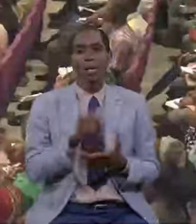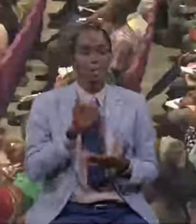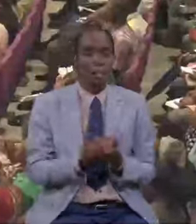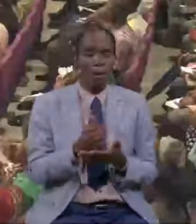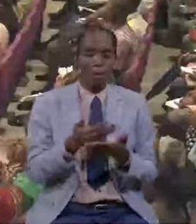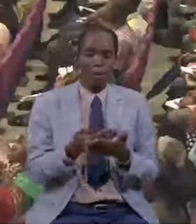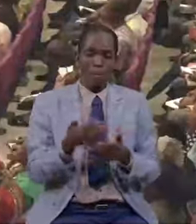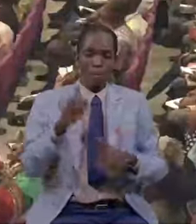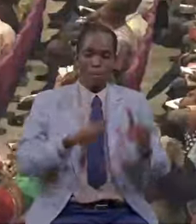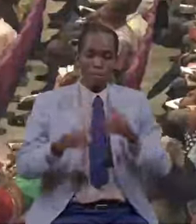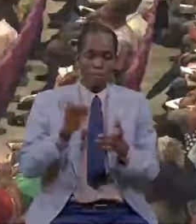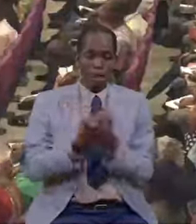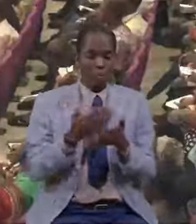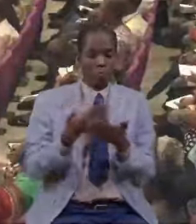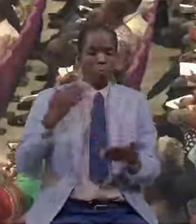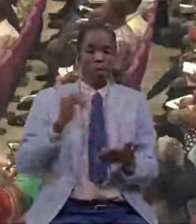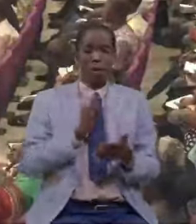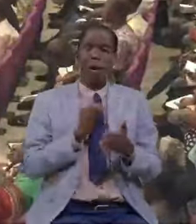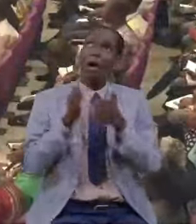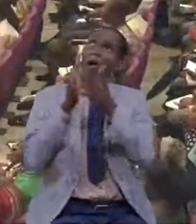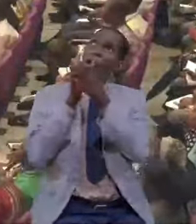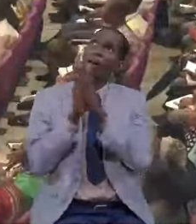Avant que j'invoque, répétez cela,